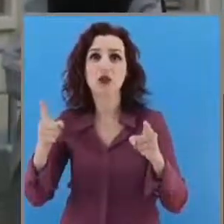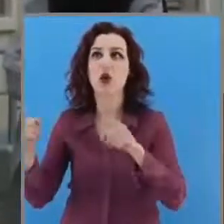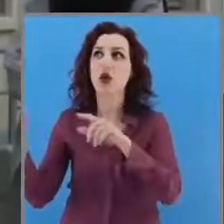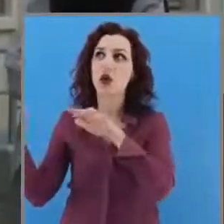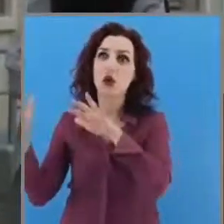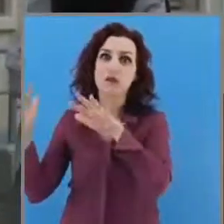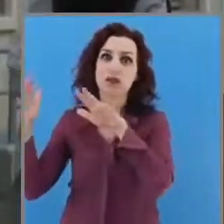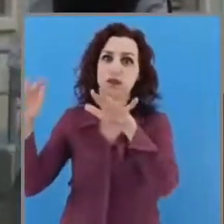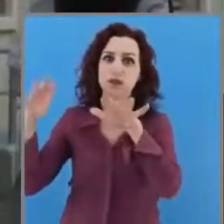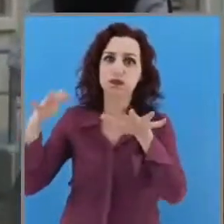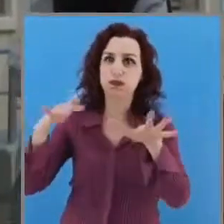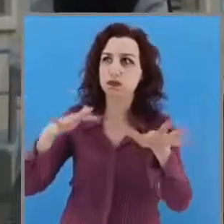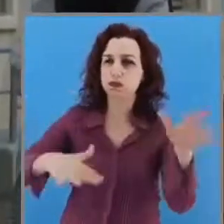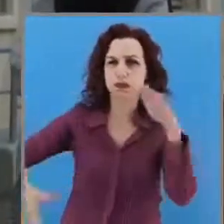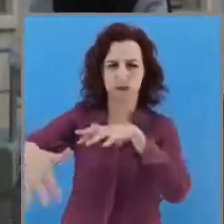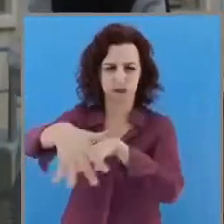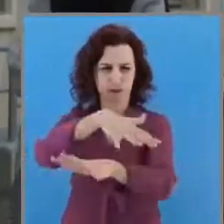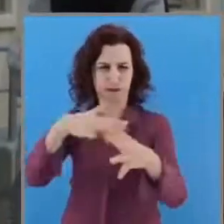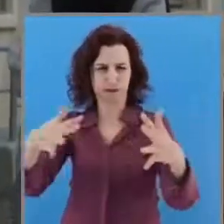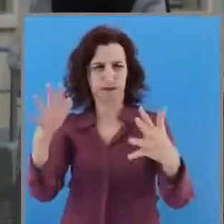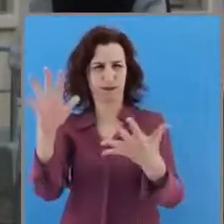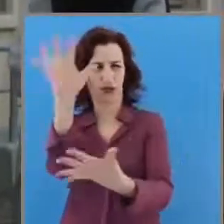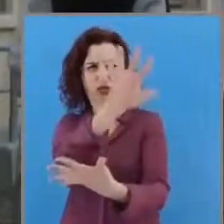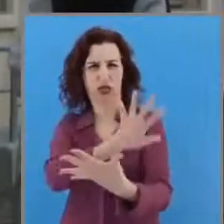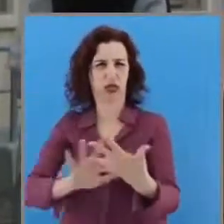a quella che è già